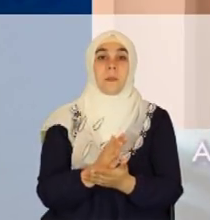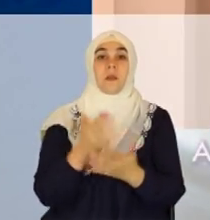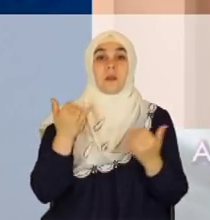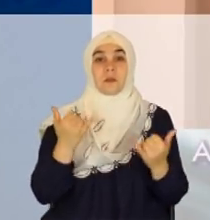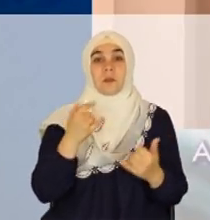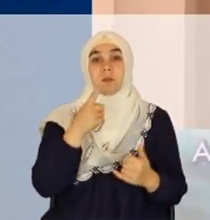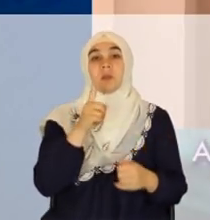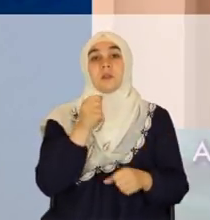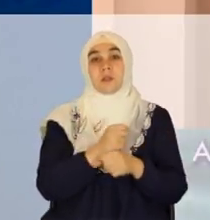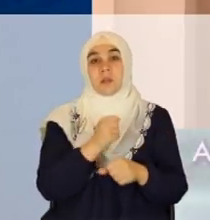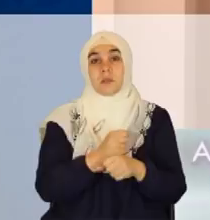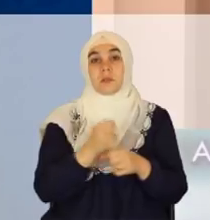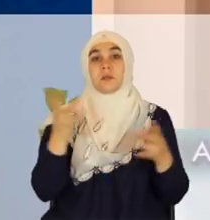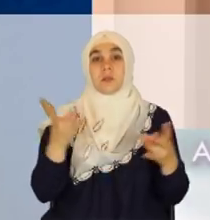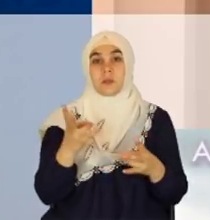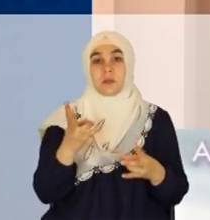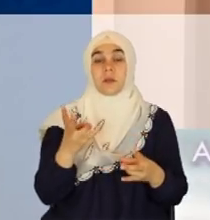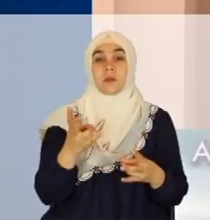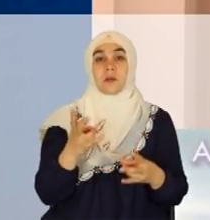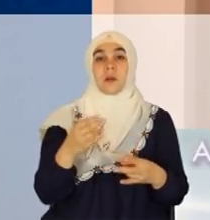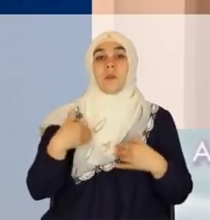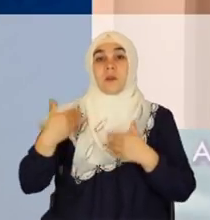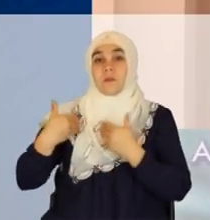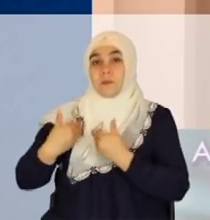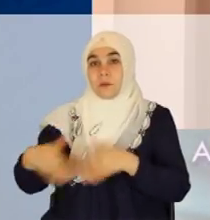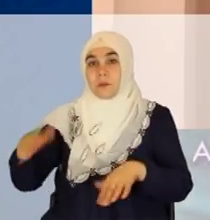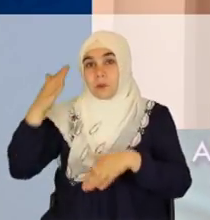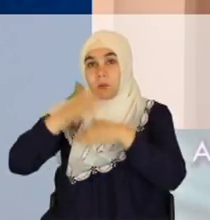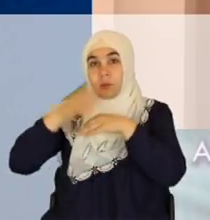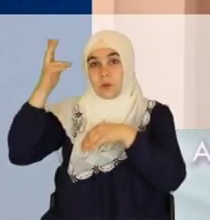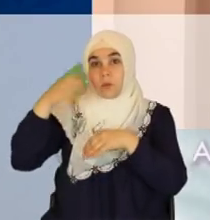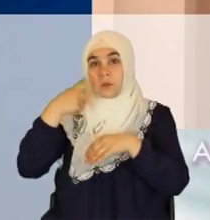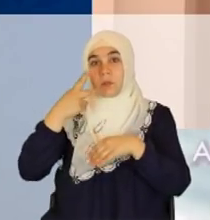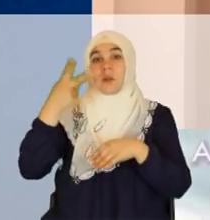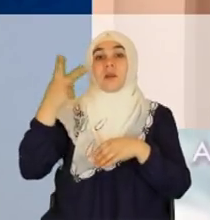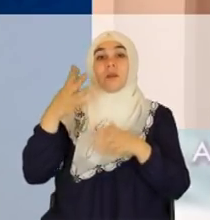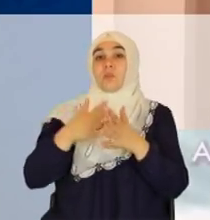Şimdi bunun için ben tavba kılışım gerek, istiğfara